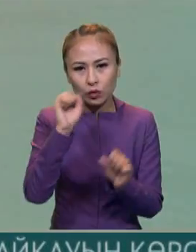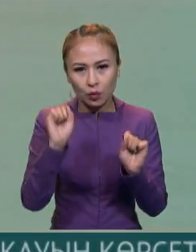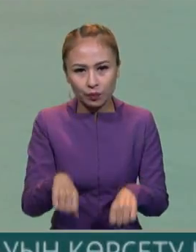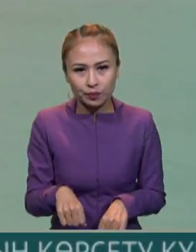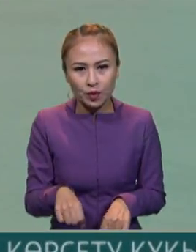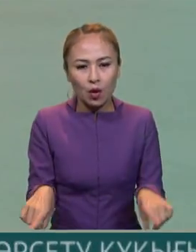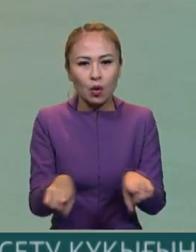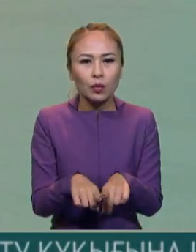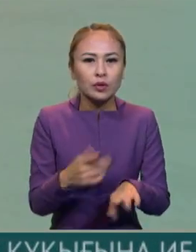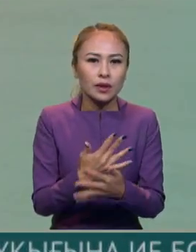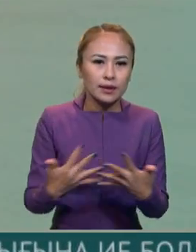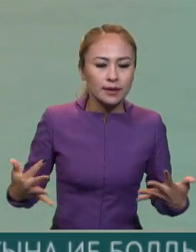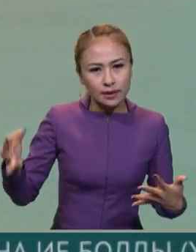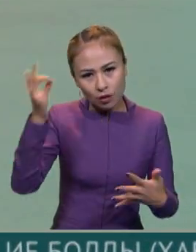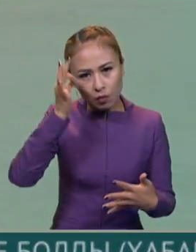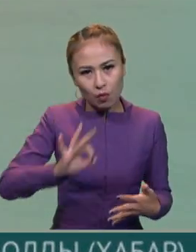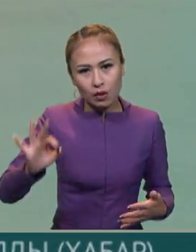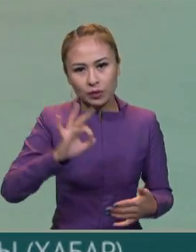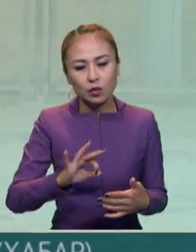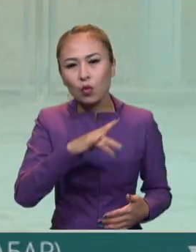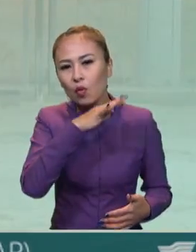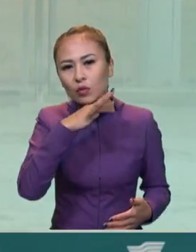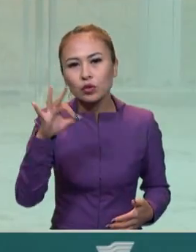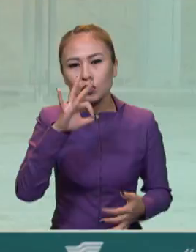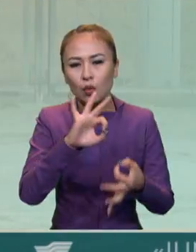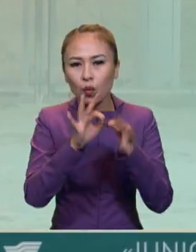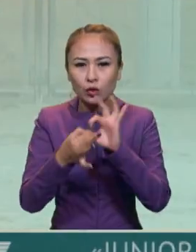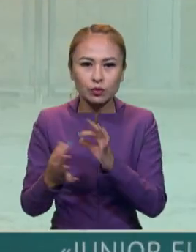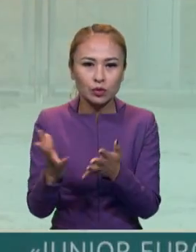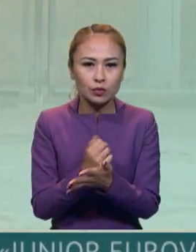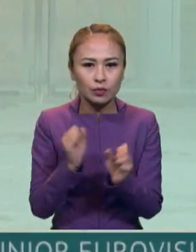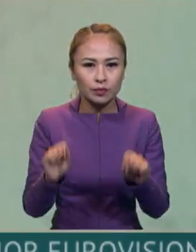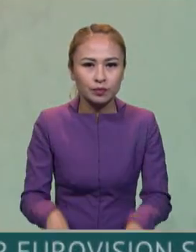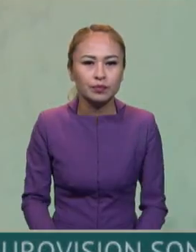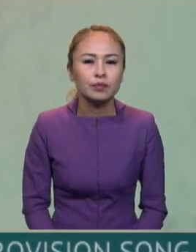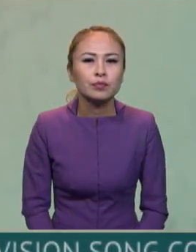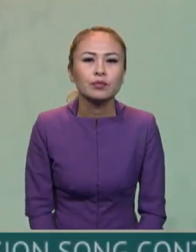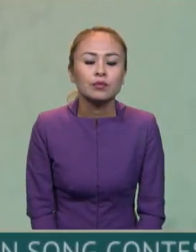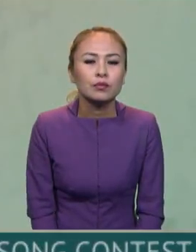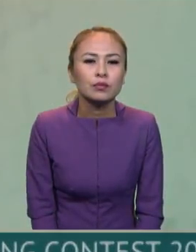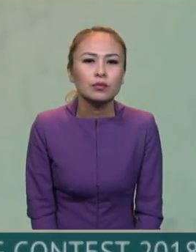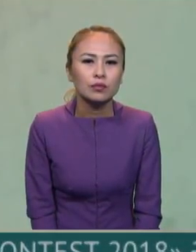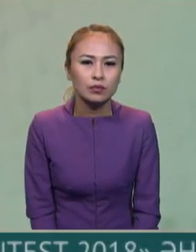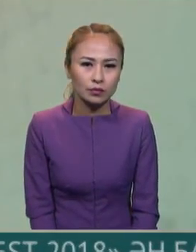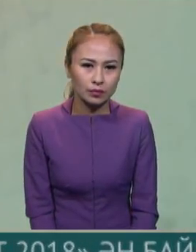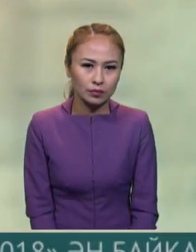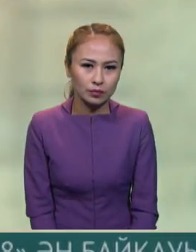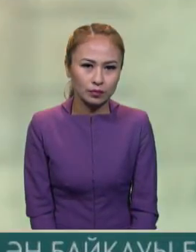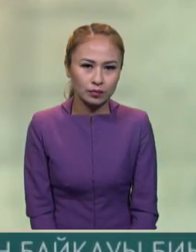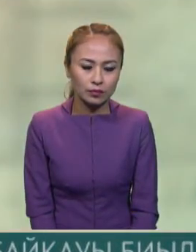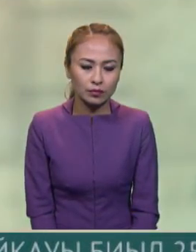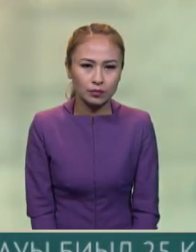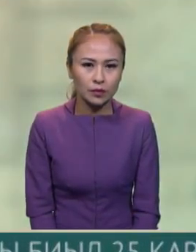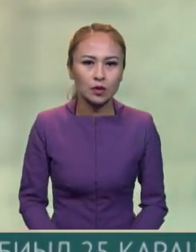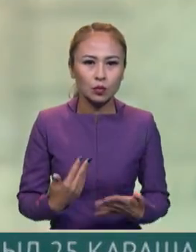алуға мүмкіндік туады. Осылайша өңірдегі ескерткіштер туралы мәліметтер көпшілік үшін қол жетімді бола түспек. Бұл